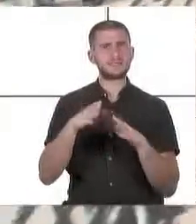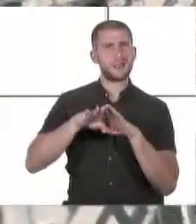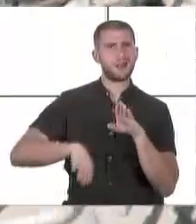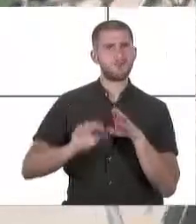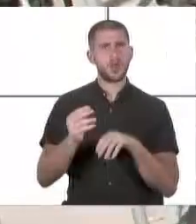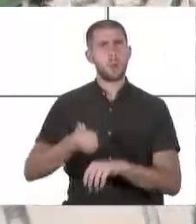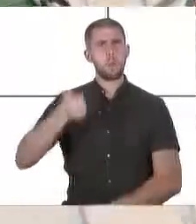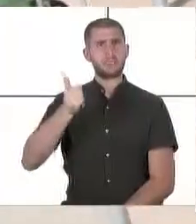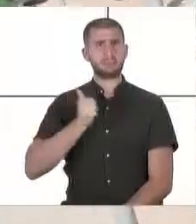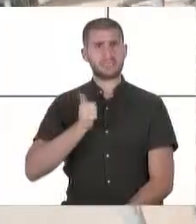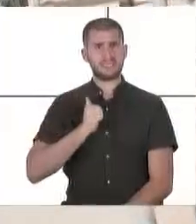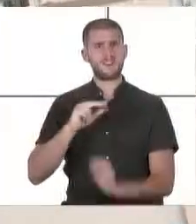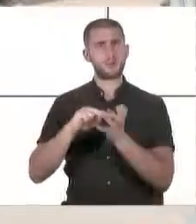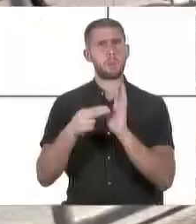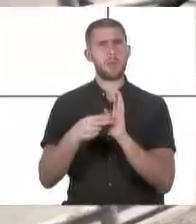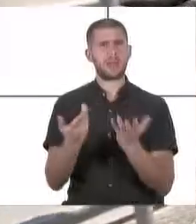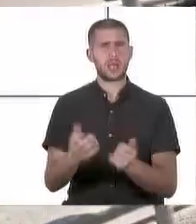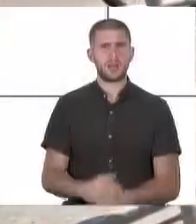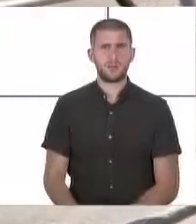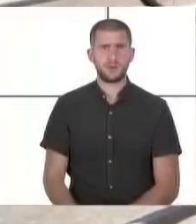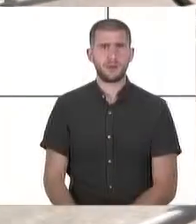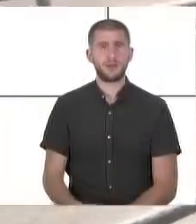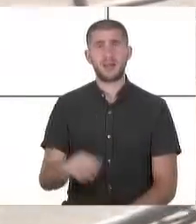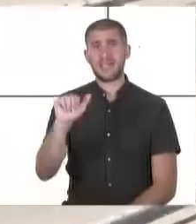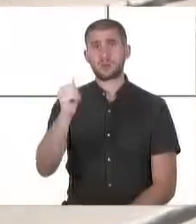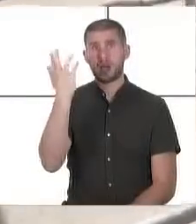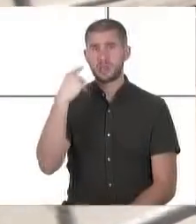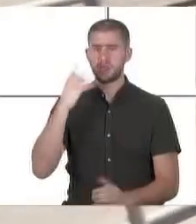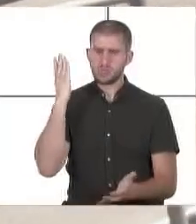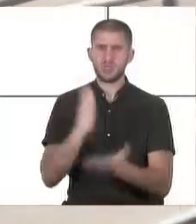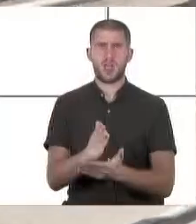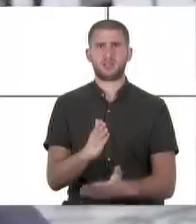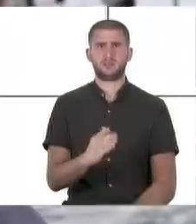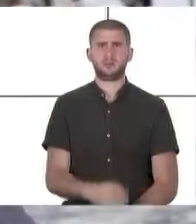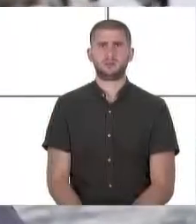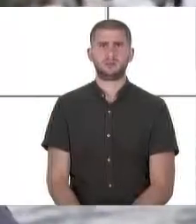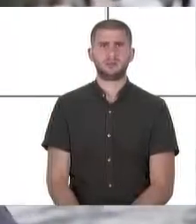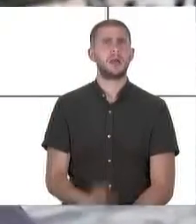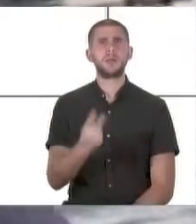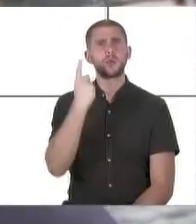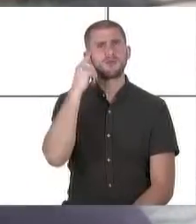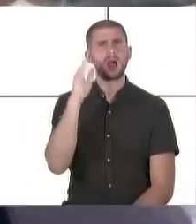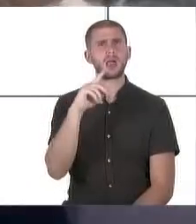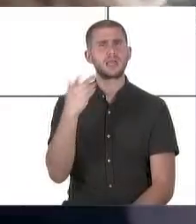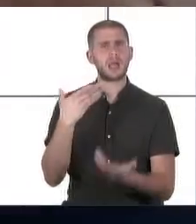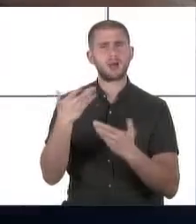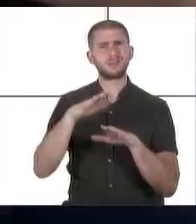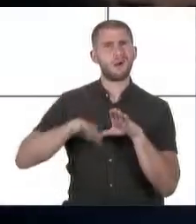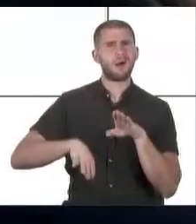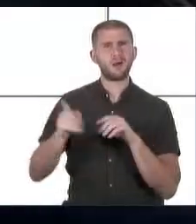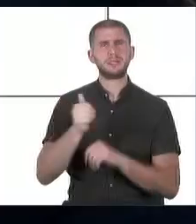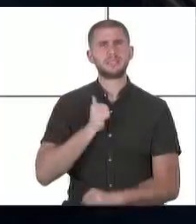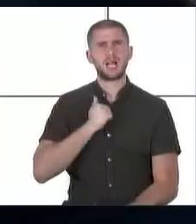בוסים בצבא ובפוליטיקה. אייזנקוט היה נחרץ. מה אתה אומר על כל היחסי מרות